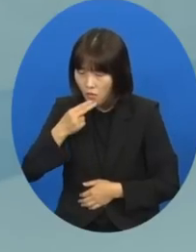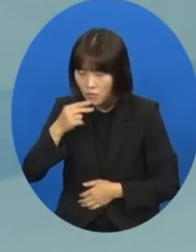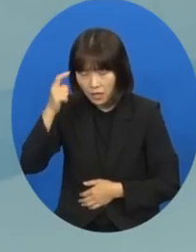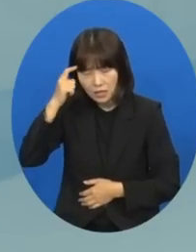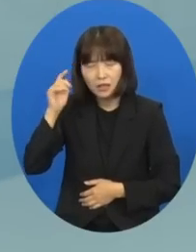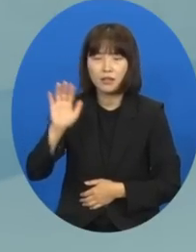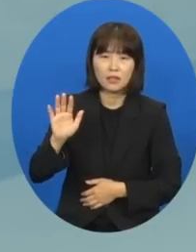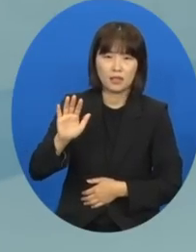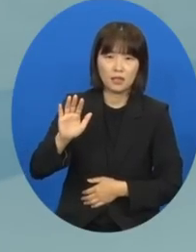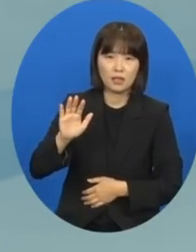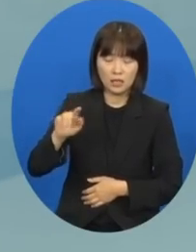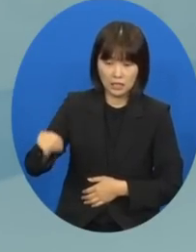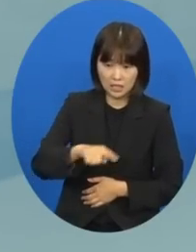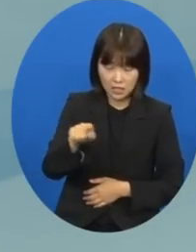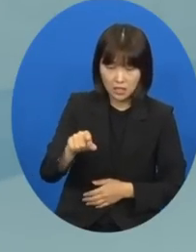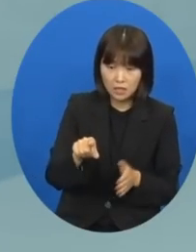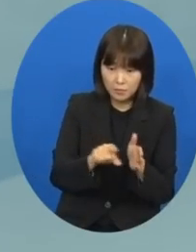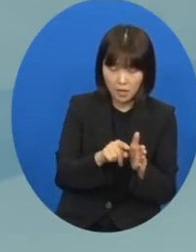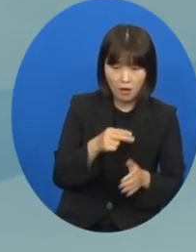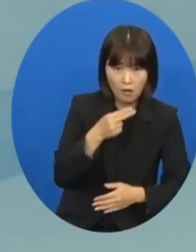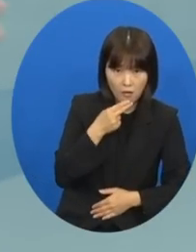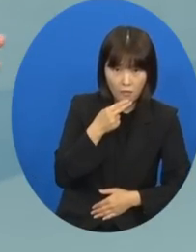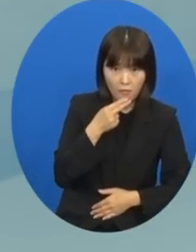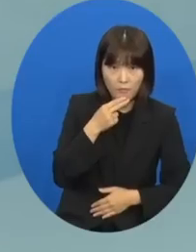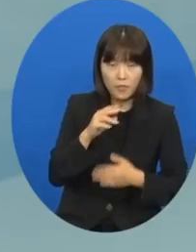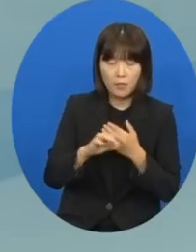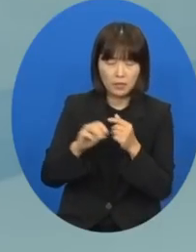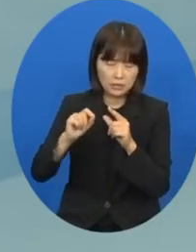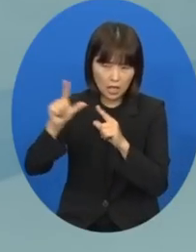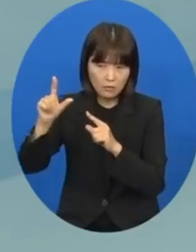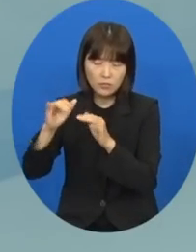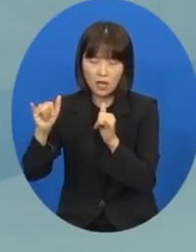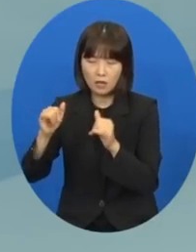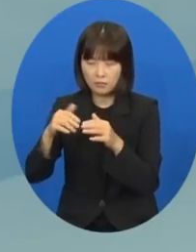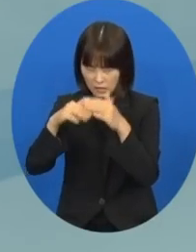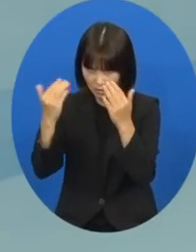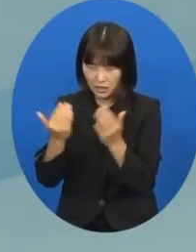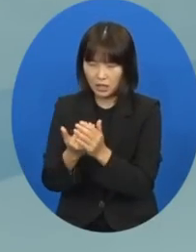믿음이 없는 것이라면요 대부분의 사람들 아마 지옥에 갈 겁니다.